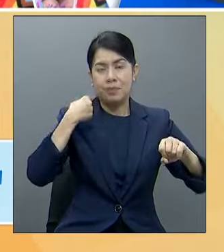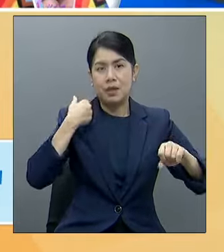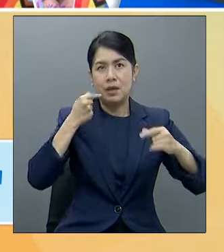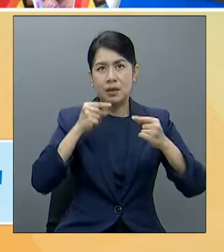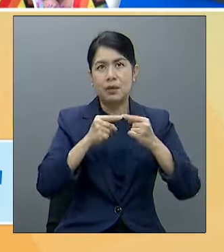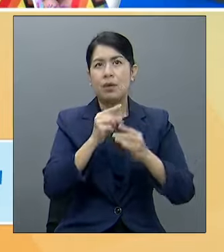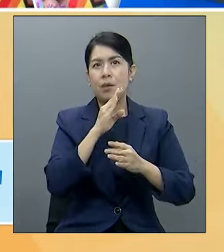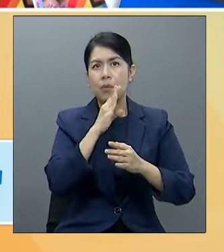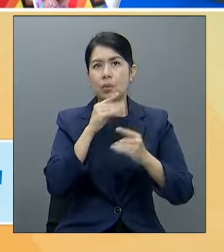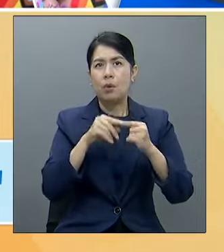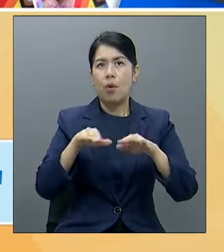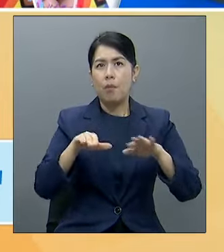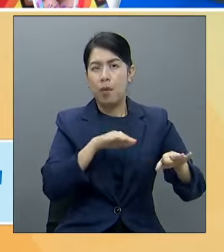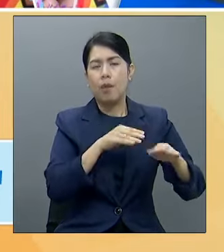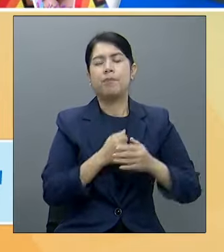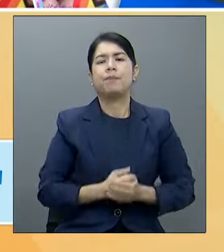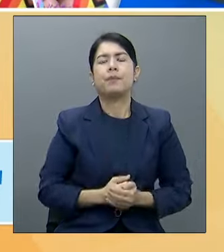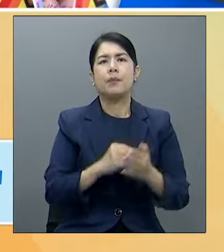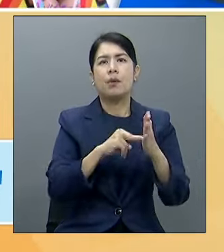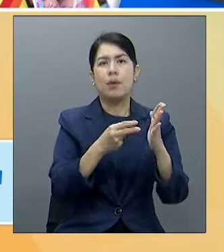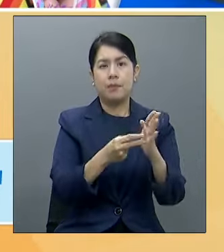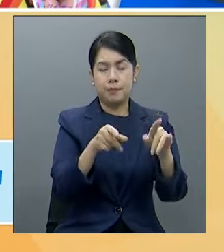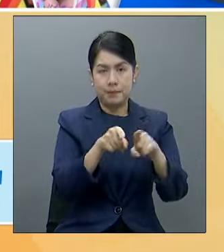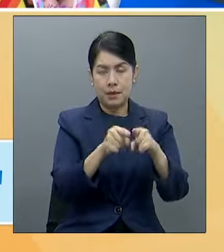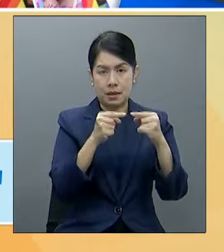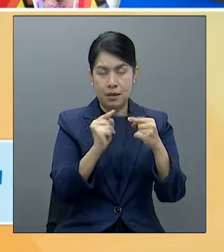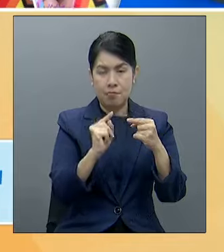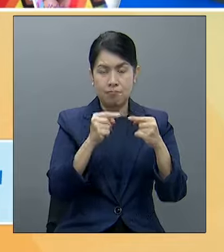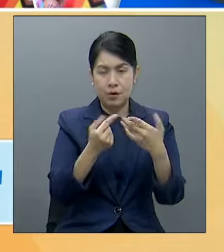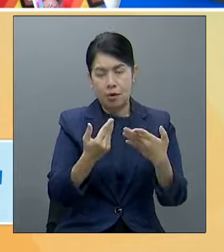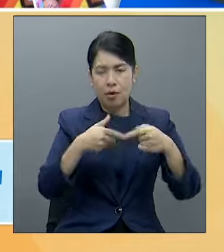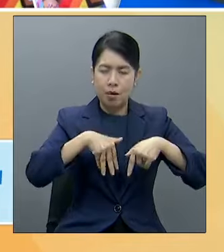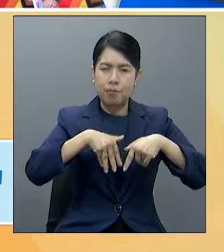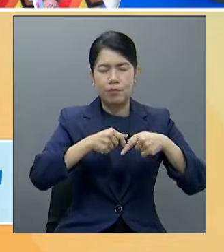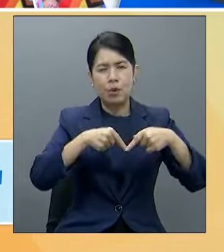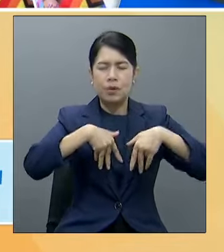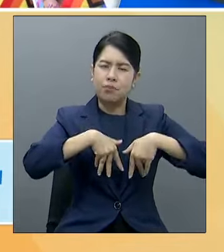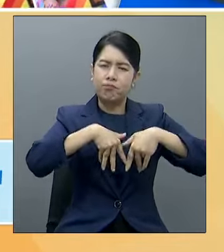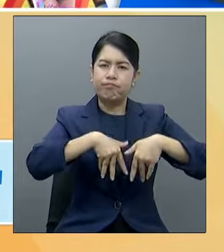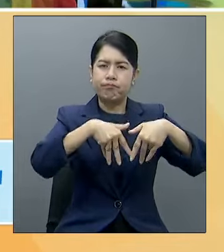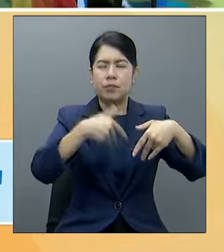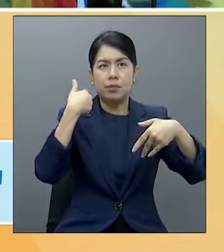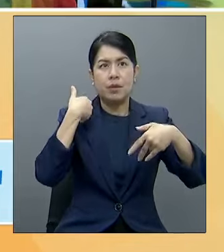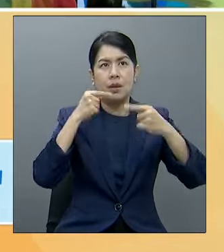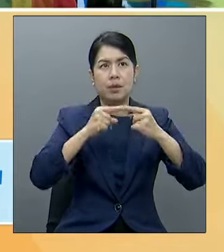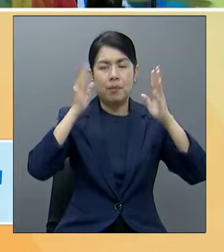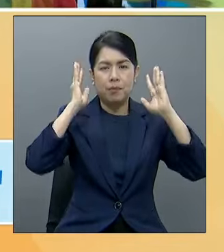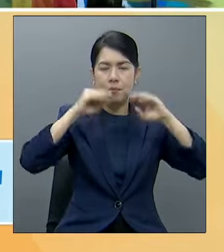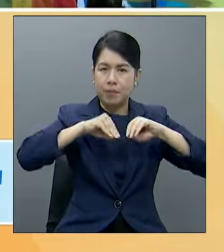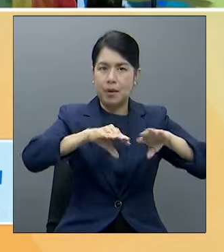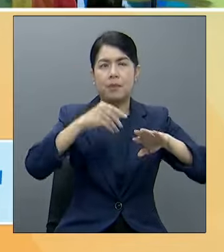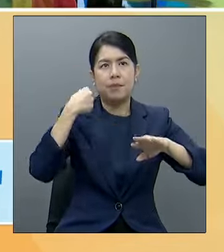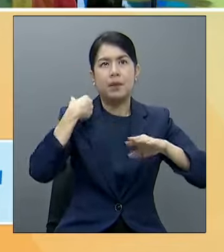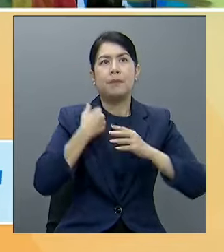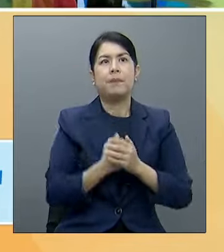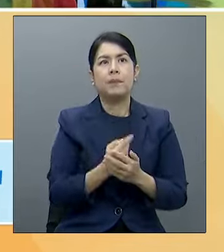ห่ขบวนทันทีนี่คือต้องบอกว่ามันเป็นการ Celebrate of Love ในปีนี้ด้วยทีนี้หลายท่านอาจจะบอกว่าทุกๆปีที่ผ่านมา2ปีแล้วเ